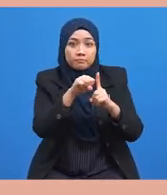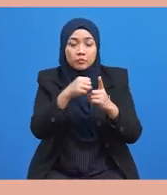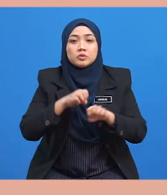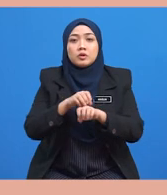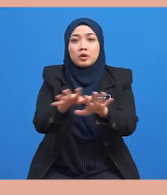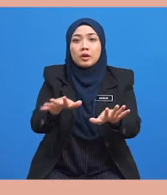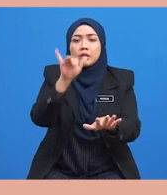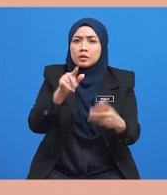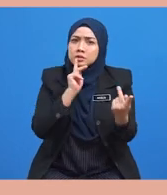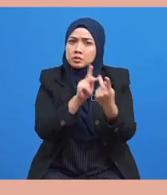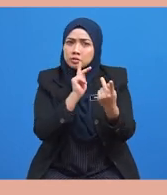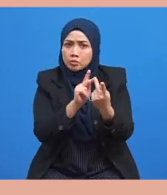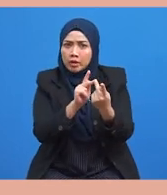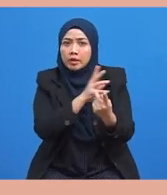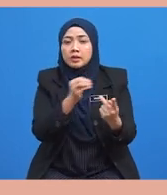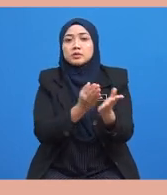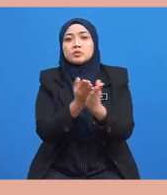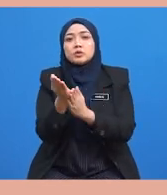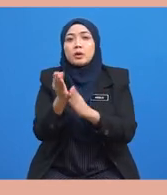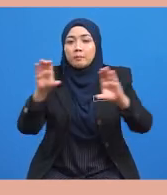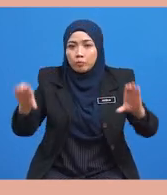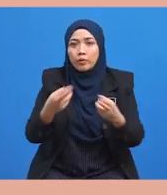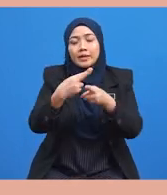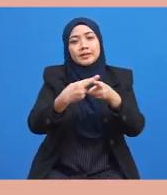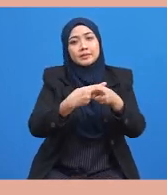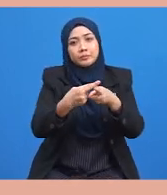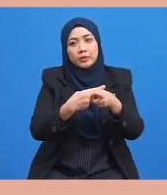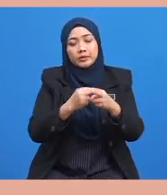yang sesuai dan seterusnya membuat kesimpulan.